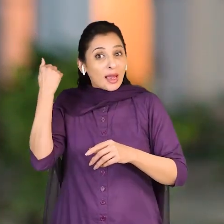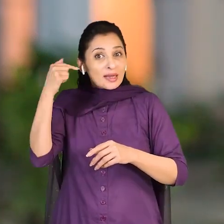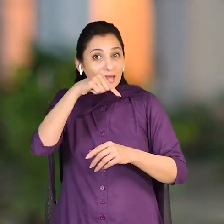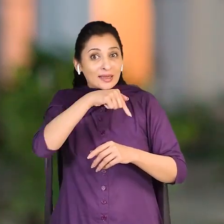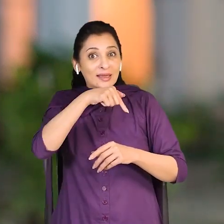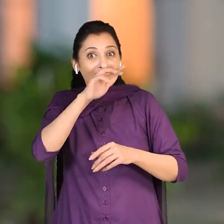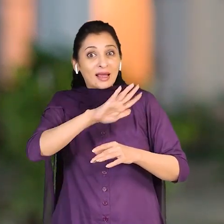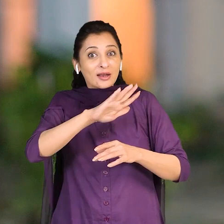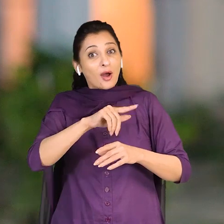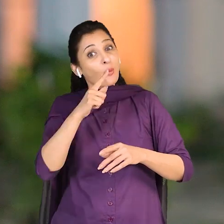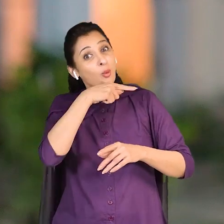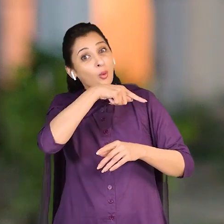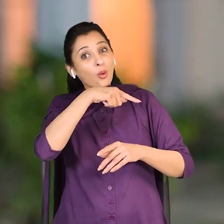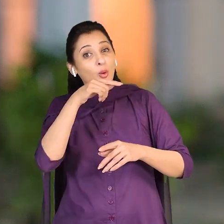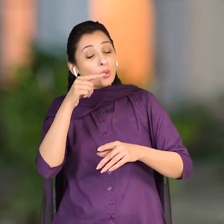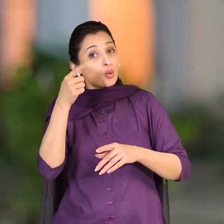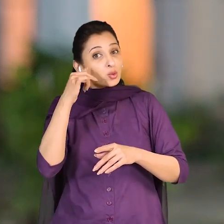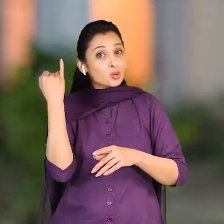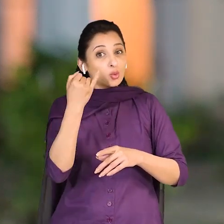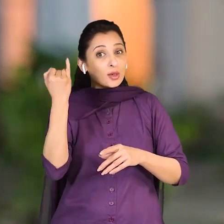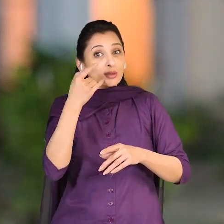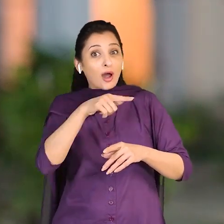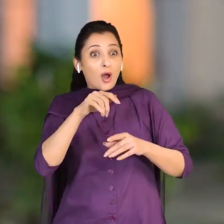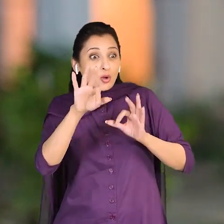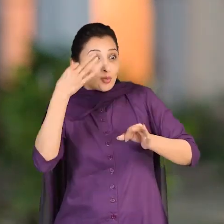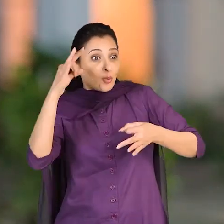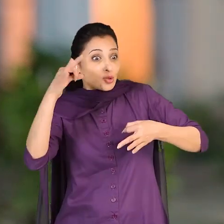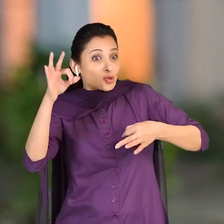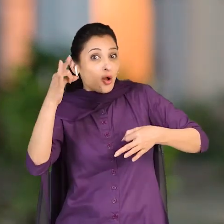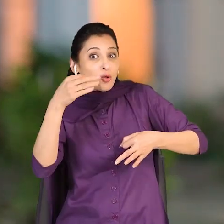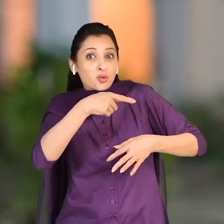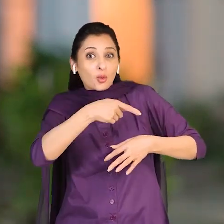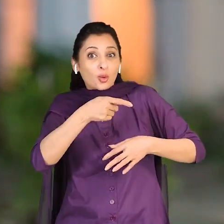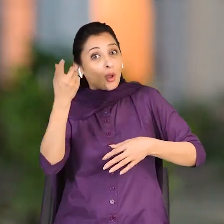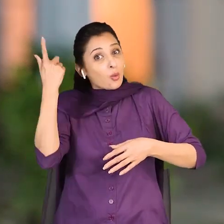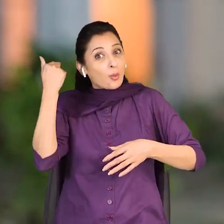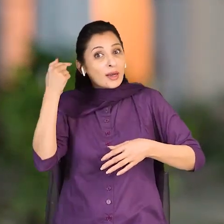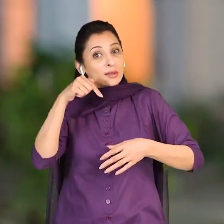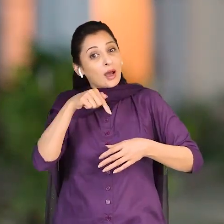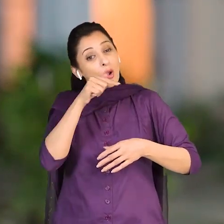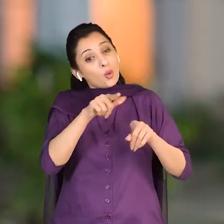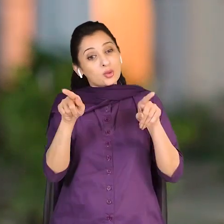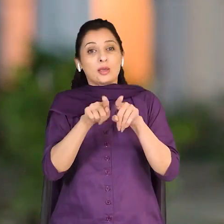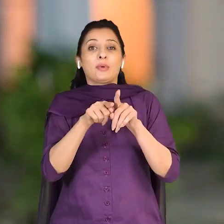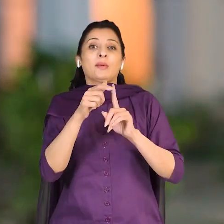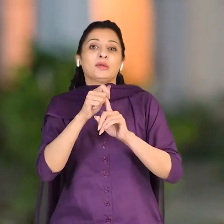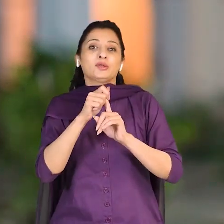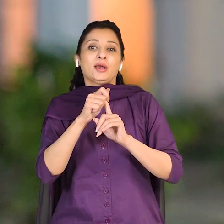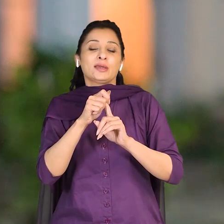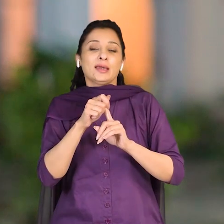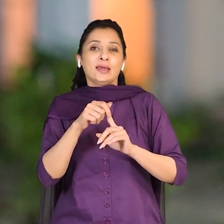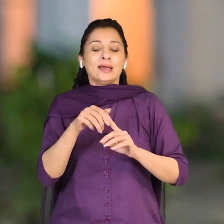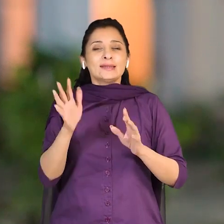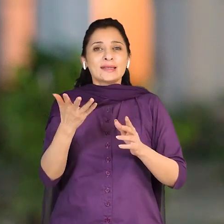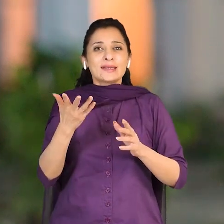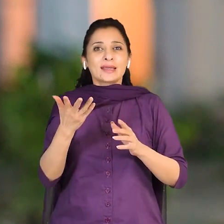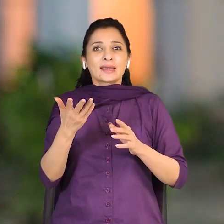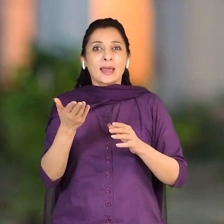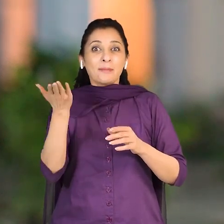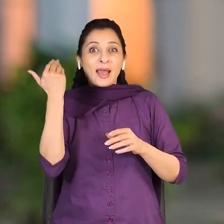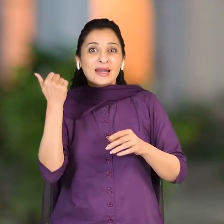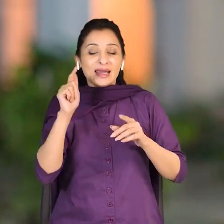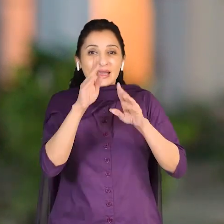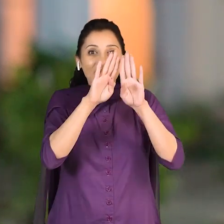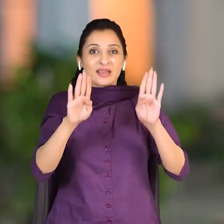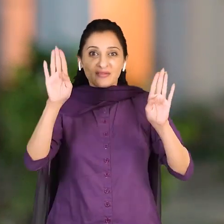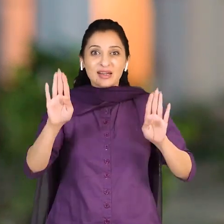देते हैं आपके वो वाले टूर्स जिसके अंदर क्लासिकल डांस हो रहा है। तो जैसे कि हिस्ट्री बाय नाइट है, तो हिस्ट्री बाय नाइट